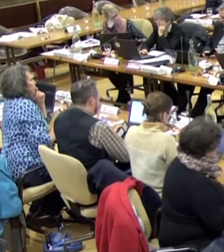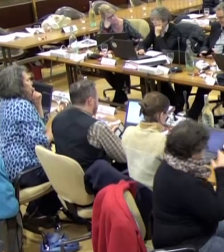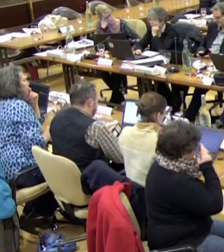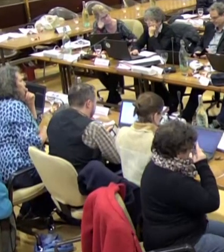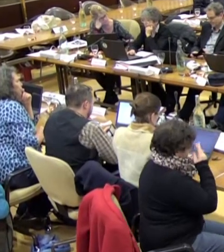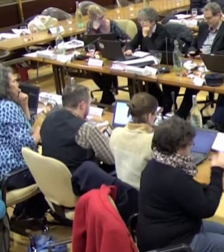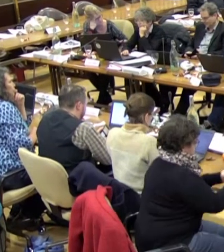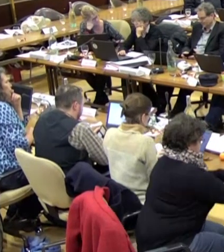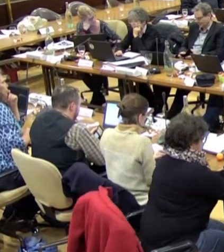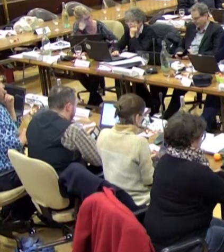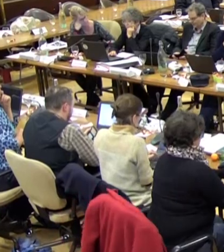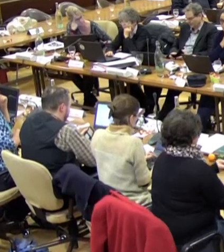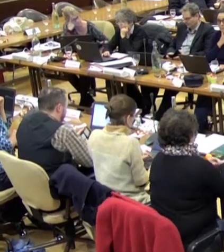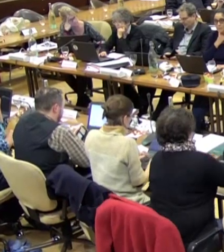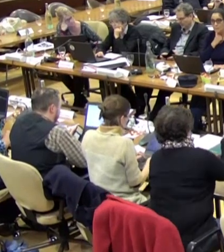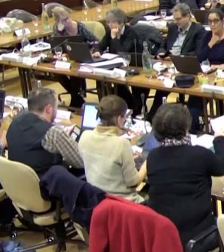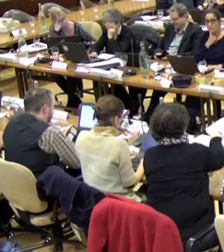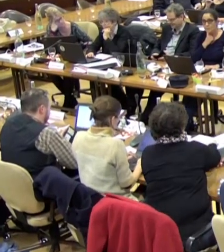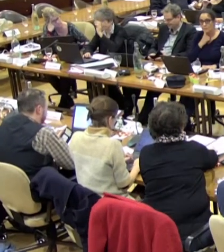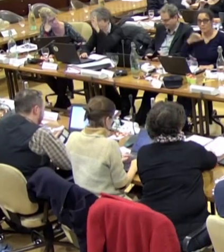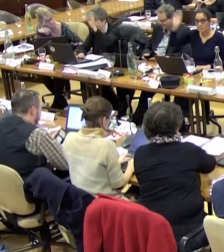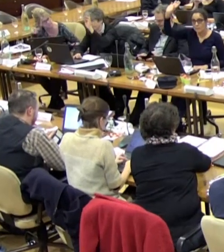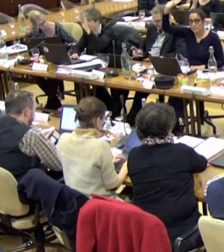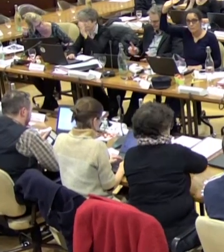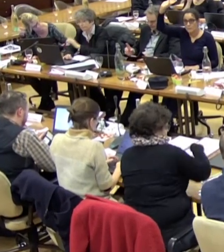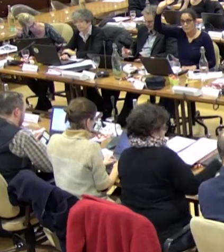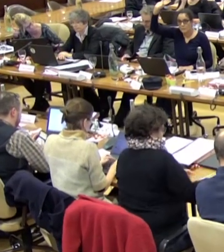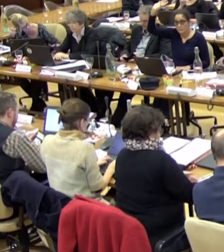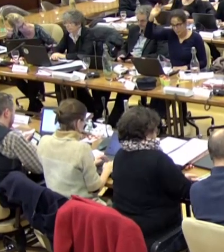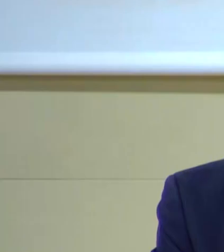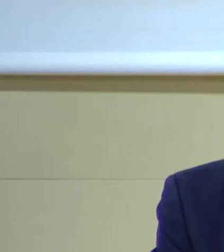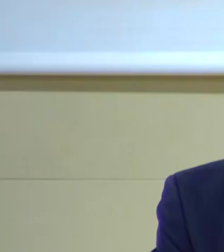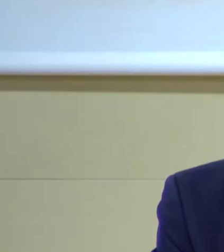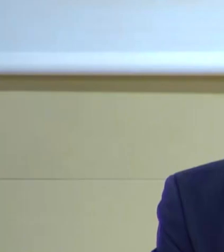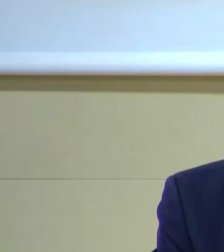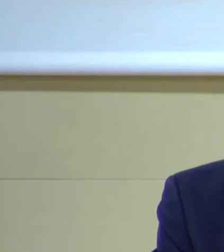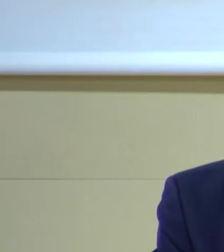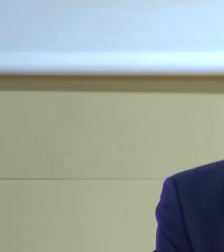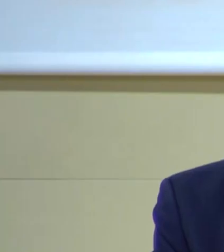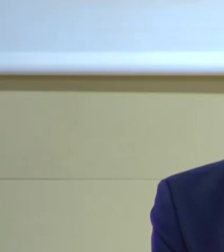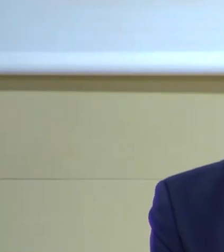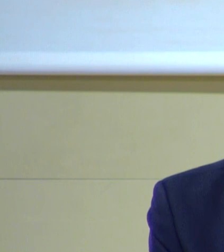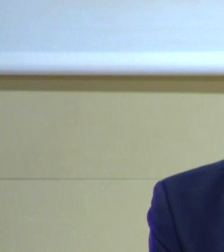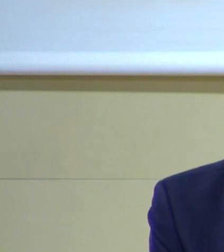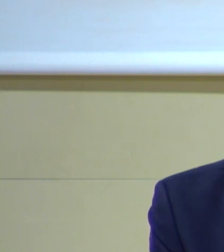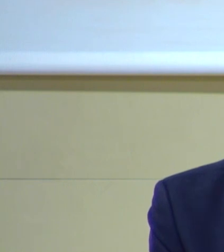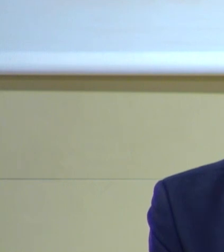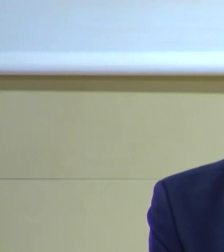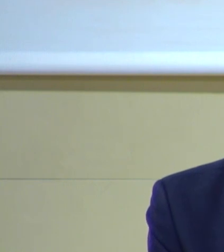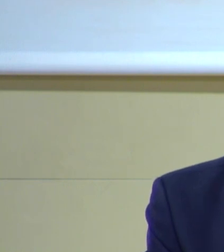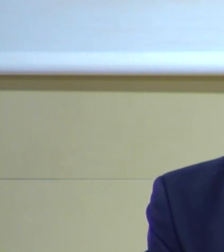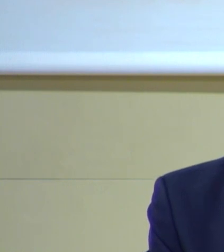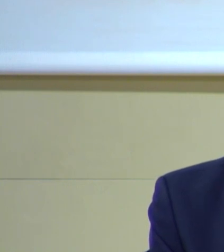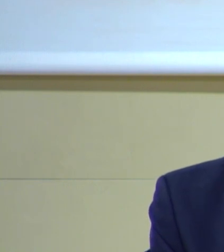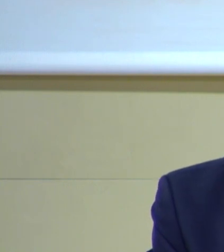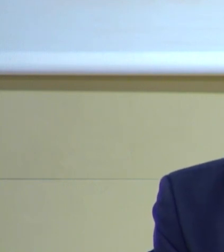r prg qui votent pour air cge délibération adoptée il ya des m3 pour le budget annexe du self clemenceau